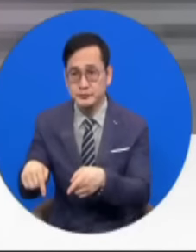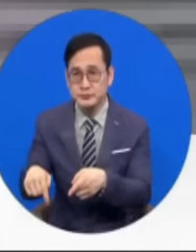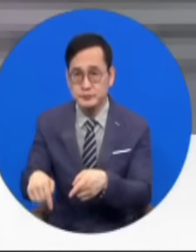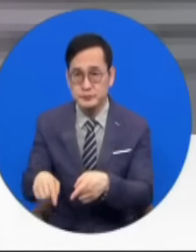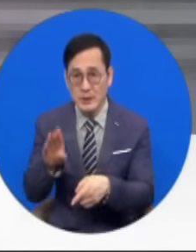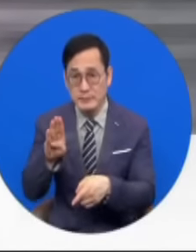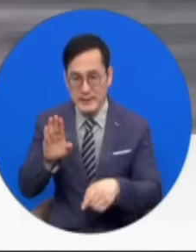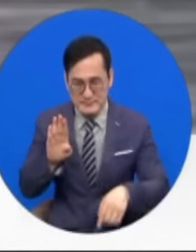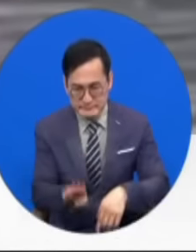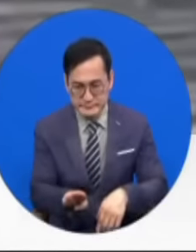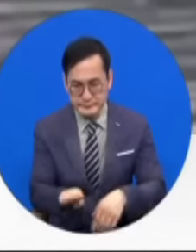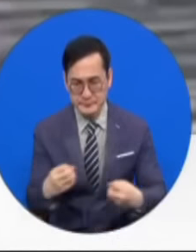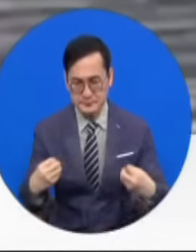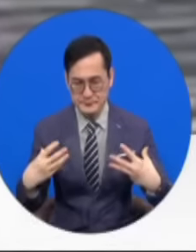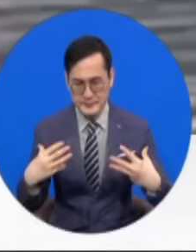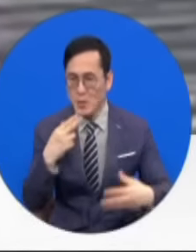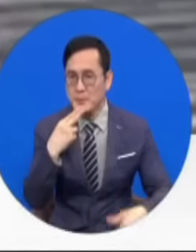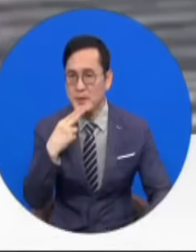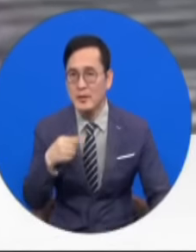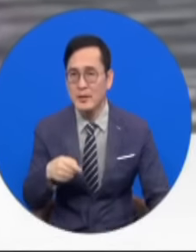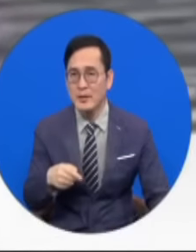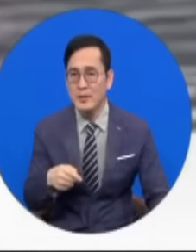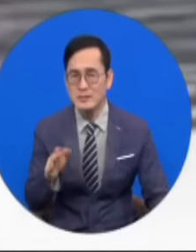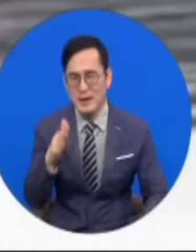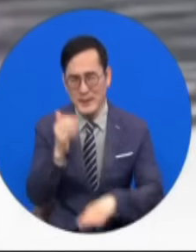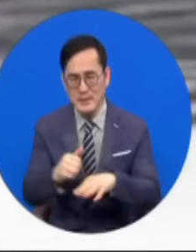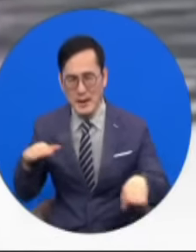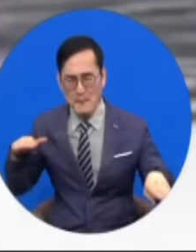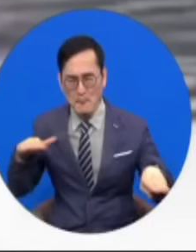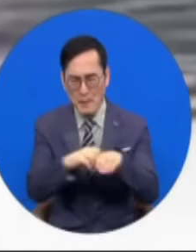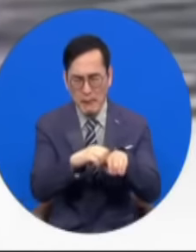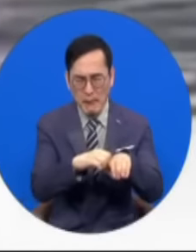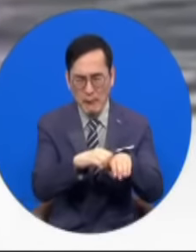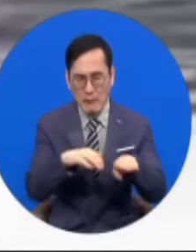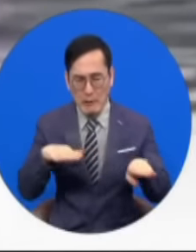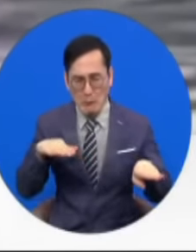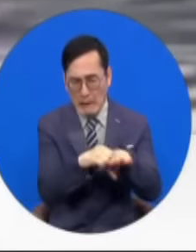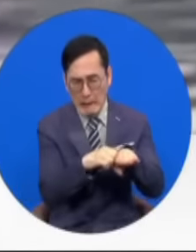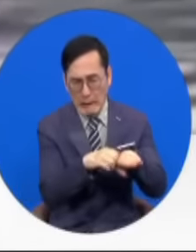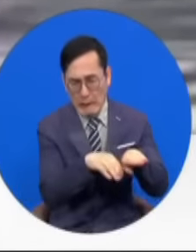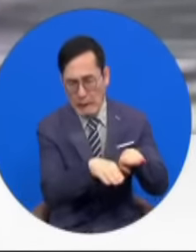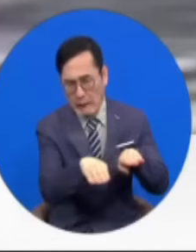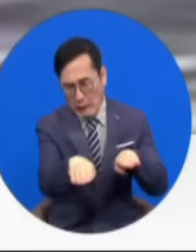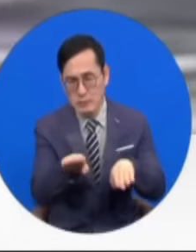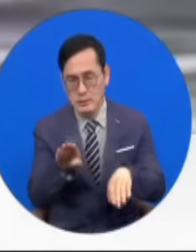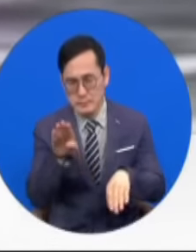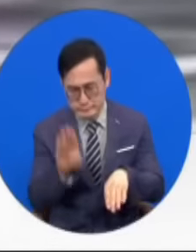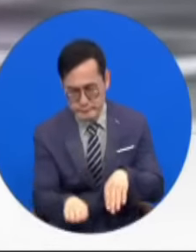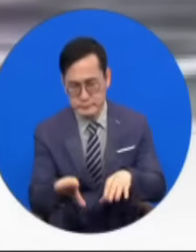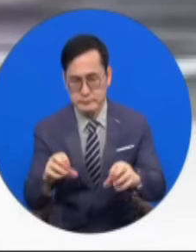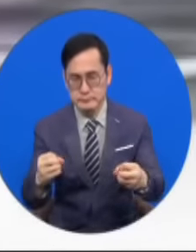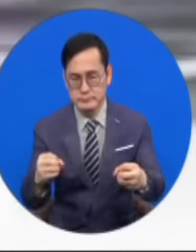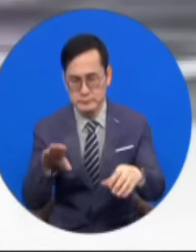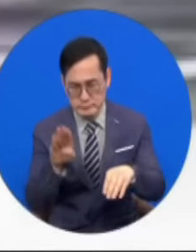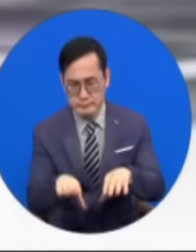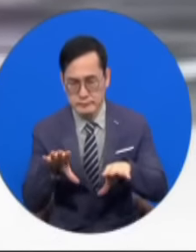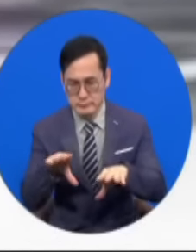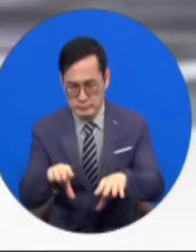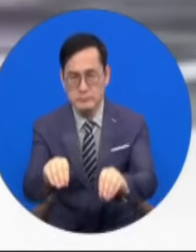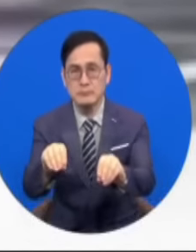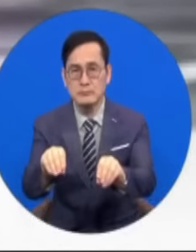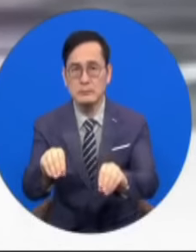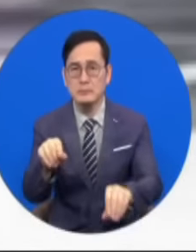밝은 조이 없다 이렇게 하는데 마지막 충격 당시에 5초를 가지고 브레이크를 밟았다 안 밟았다 이걸 판단할 수 없다는 거예요 갑자기